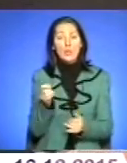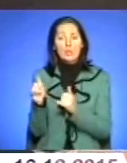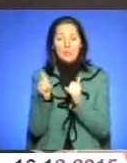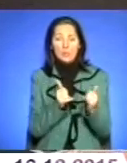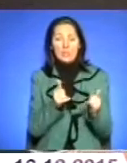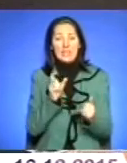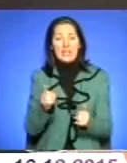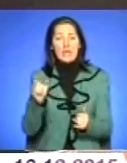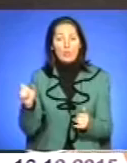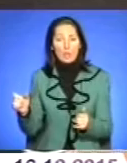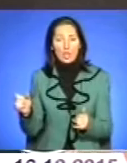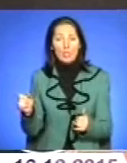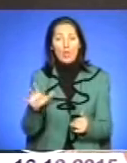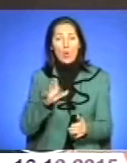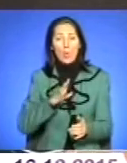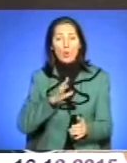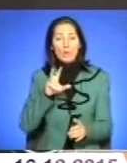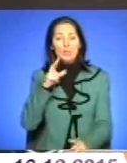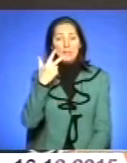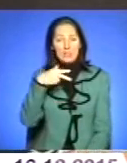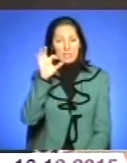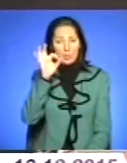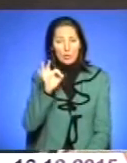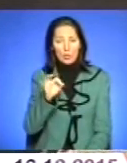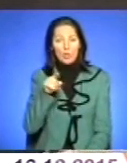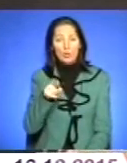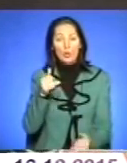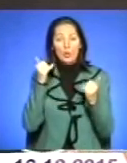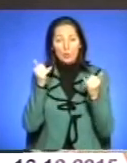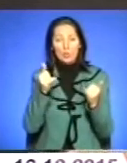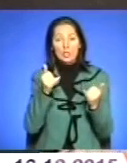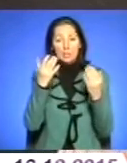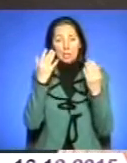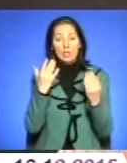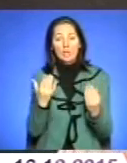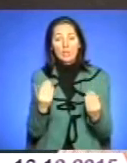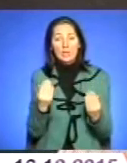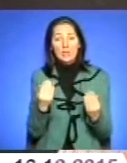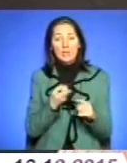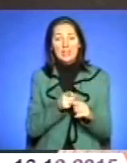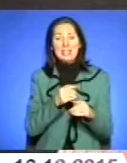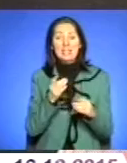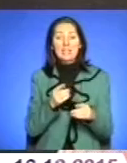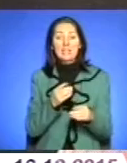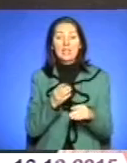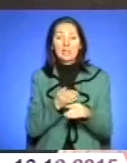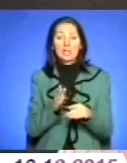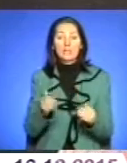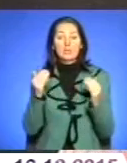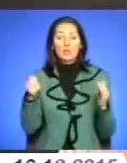малозабезпечених громадян було 30%, то в даний час ця частка збільшилася